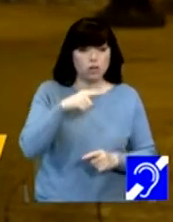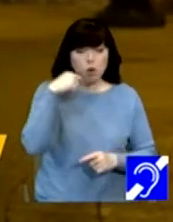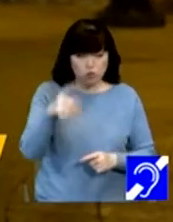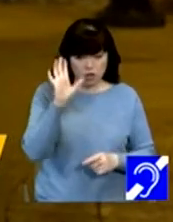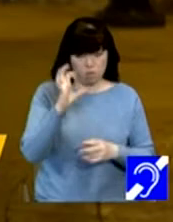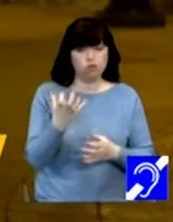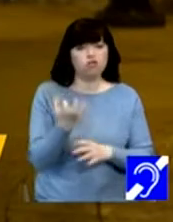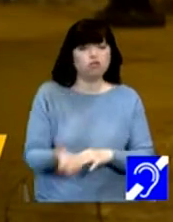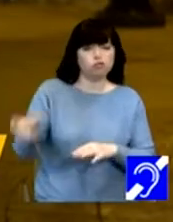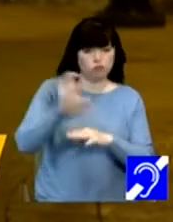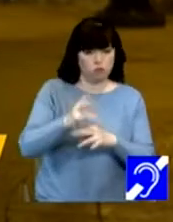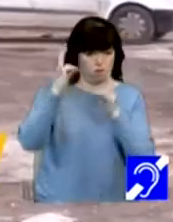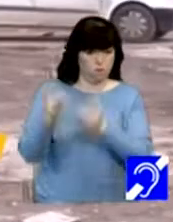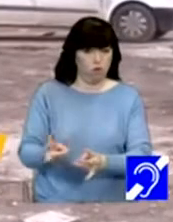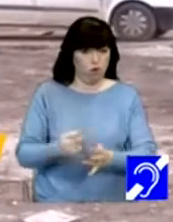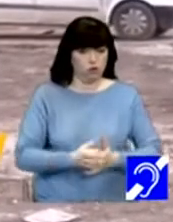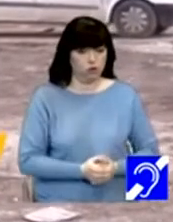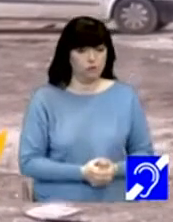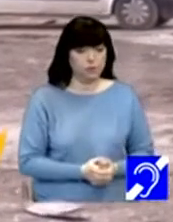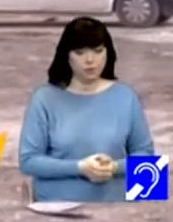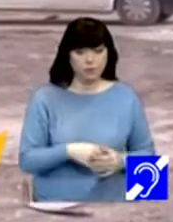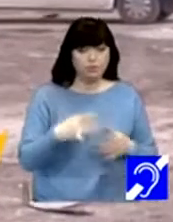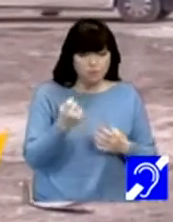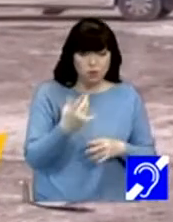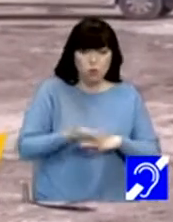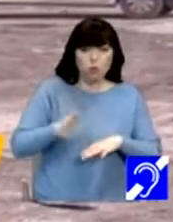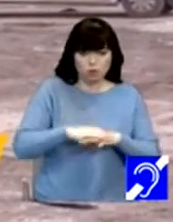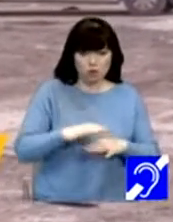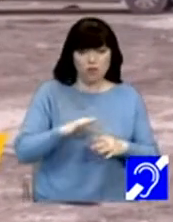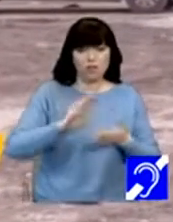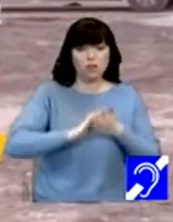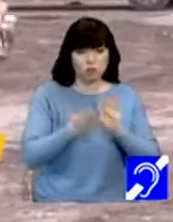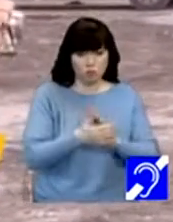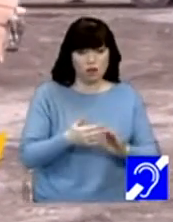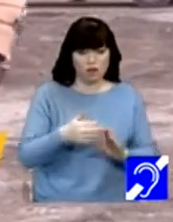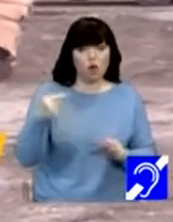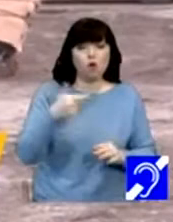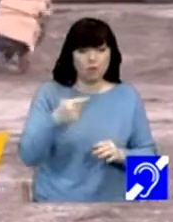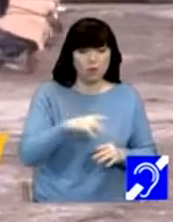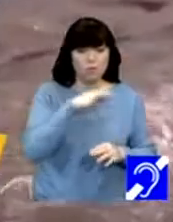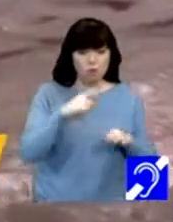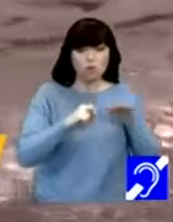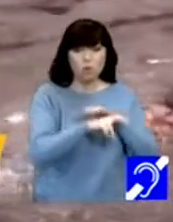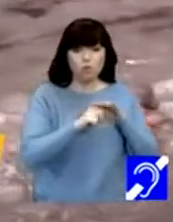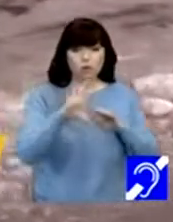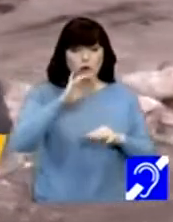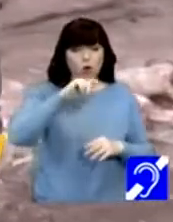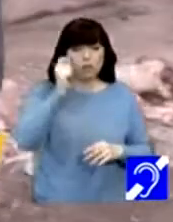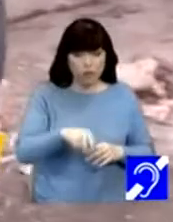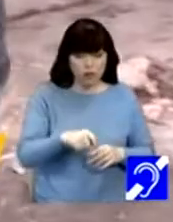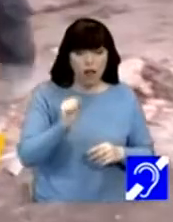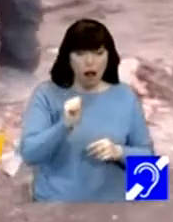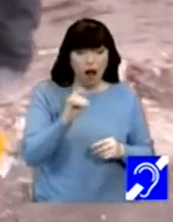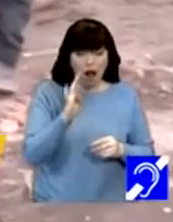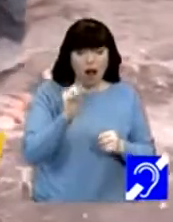кількох поколінь, щоб піднятися. Se amplifică și criza umanitară. Peste 3 milioane de oameni s-au refugiat din calea războiului, în timp ce în fiecare zi